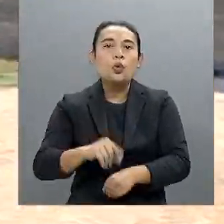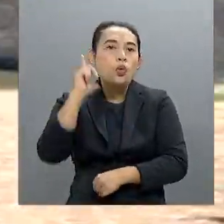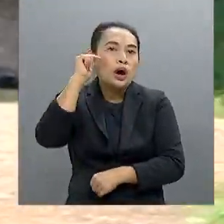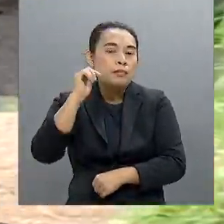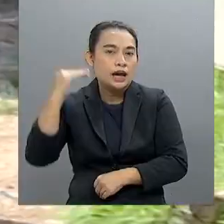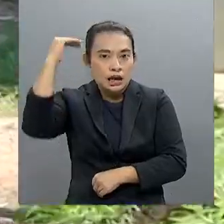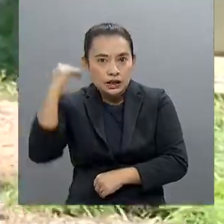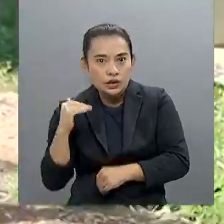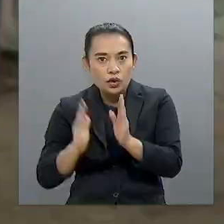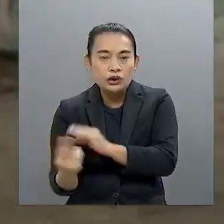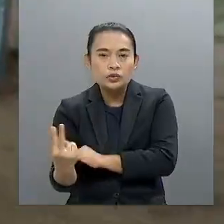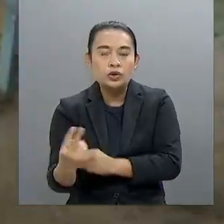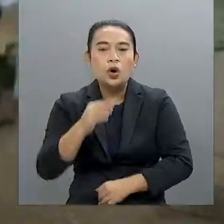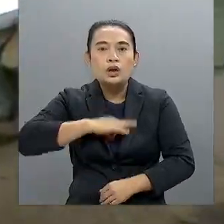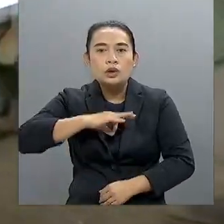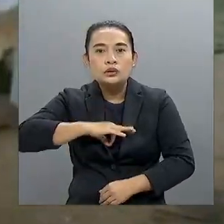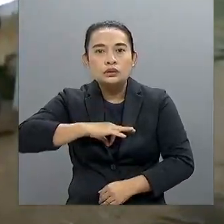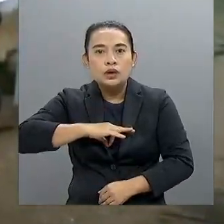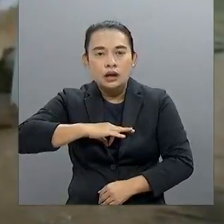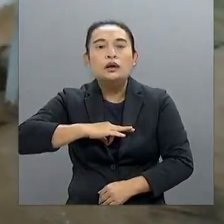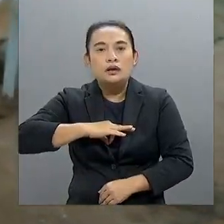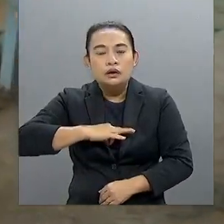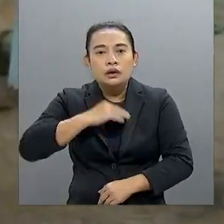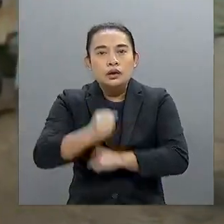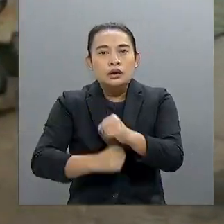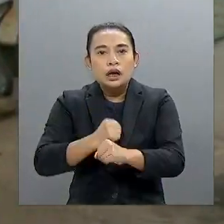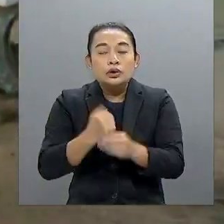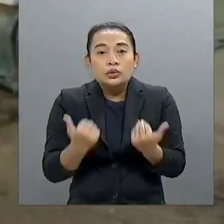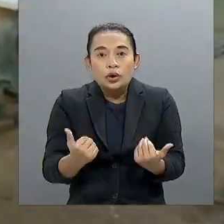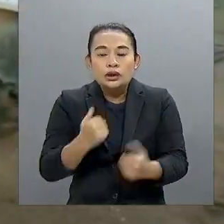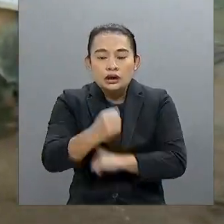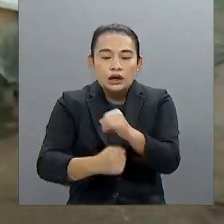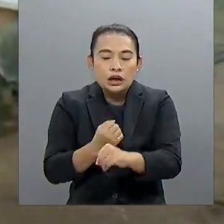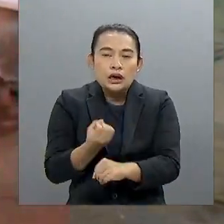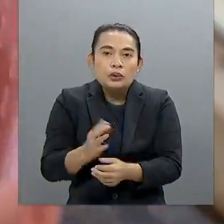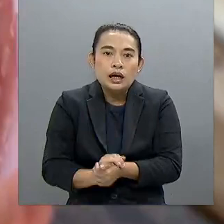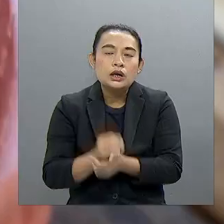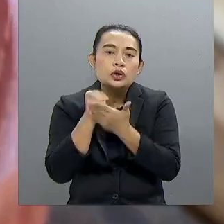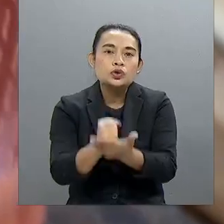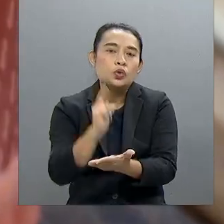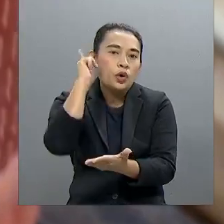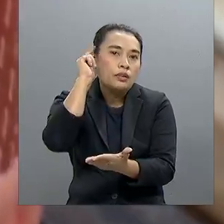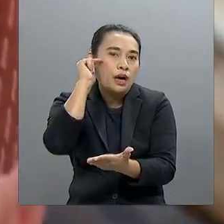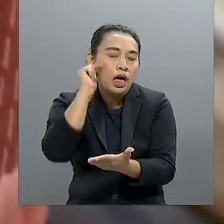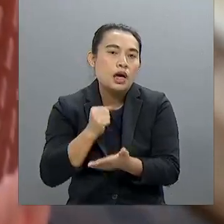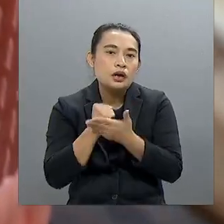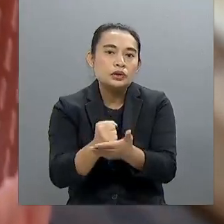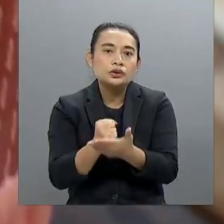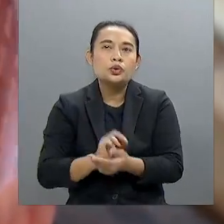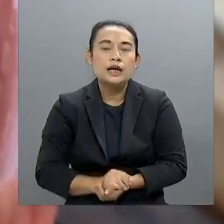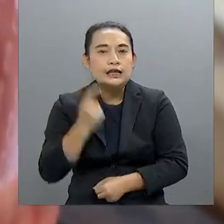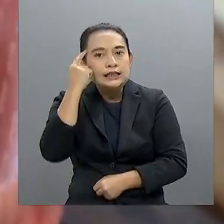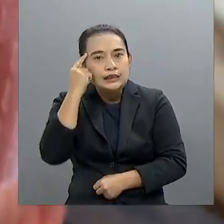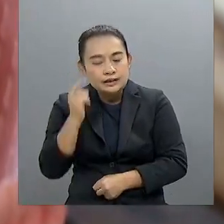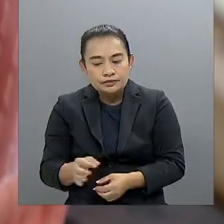ซึงพอตวเองรู้สึกว่าอายุตอนนี้โตแล้วพอทจะช่วยแ่งเบาพาระขคแ่ได้จิตดสนใจเลือกทจะขายน้พิกแล